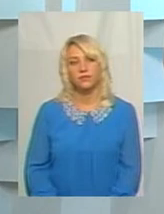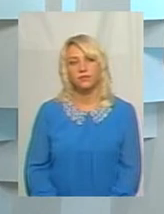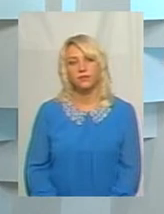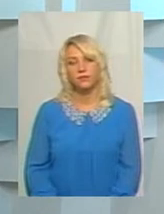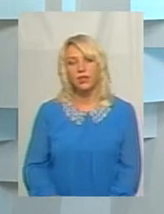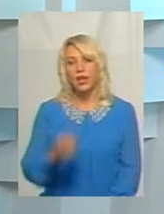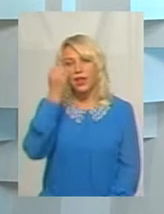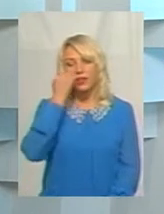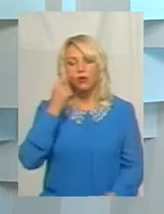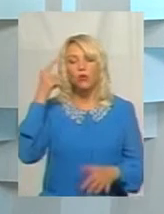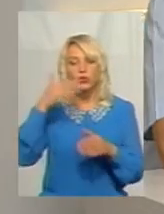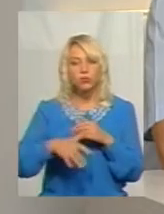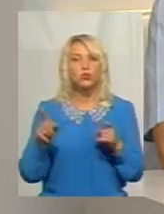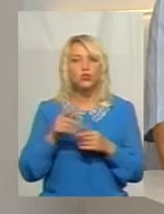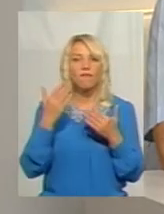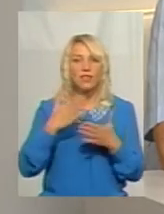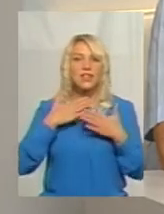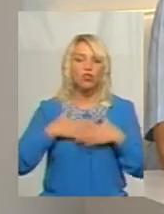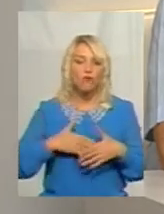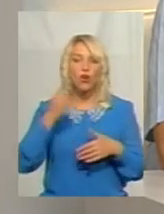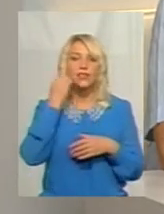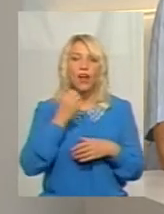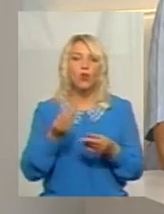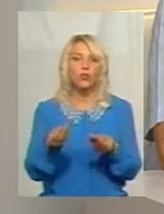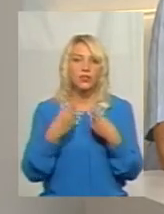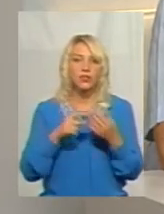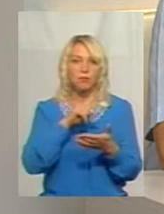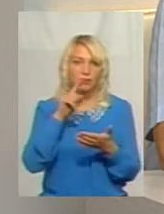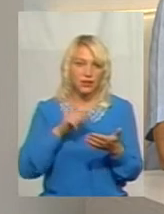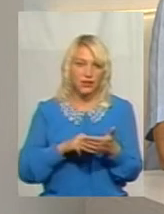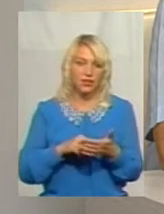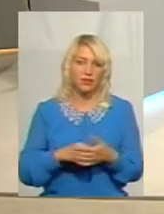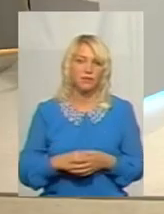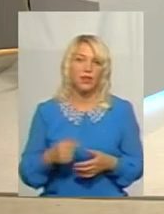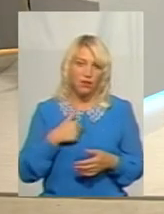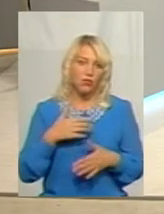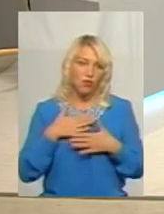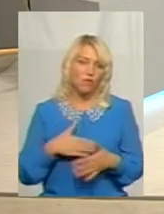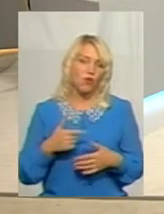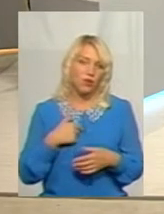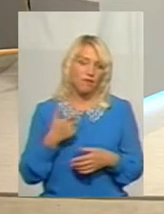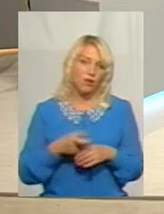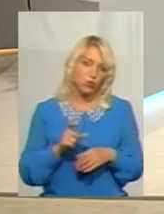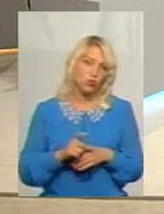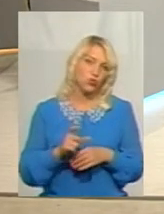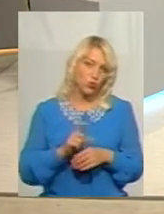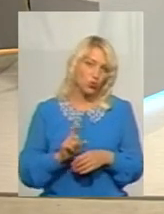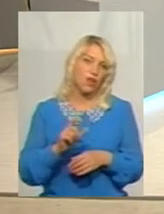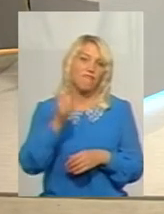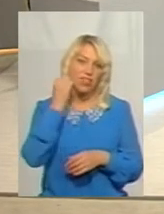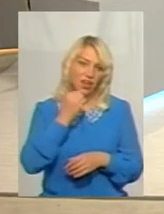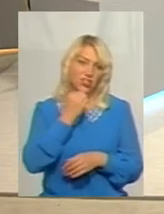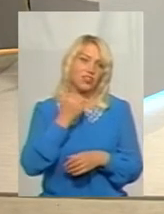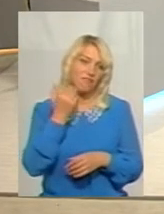задоволені. Дякуємо за договір. Я не знаю, чому люди недовольні, а я довольна цим. І я вам дуже-дуже вдячна,